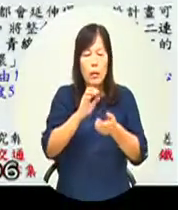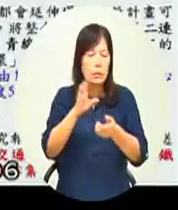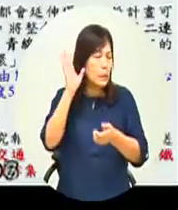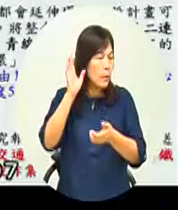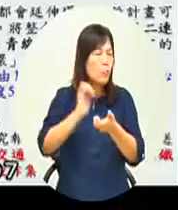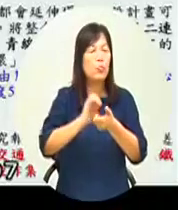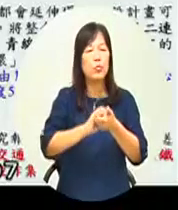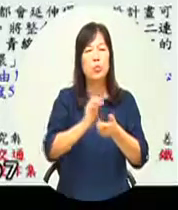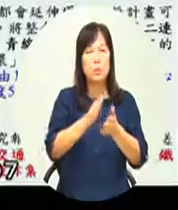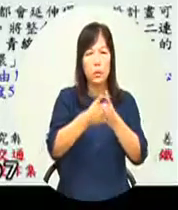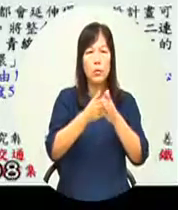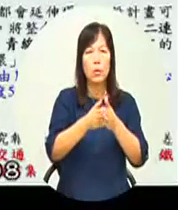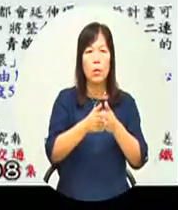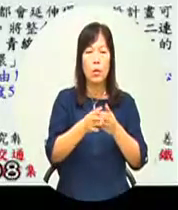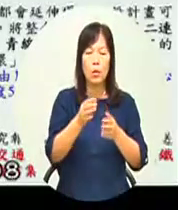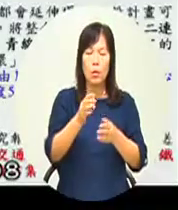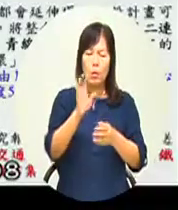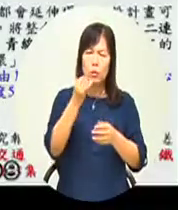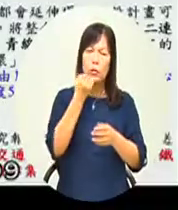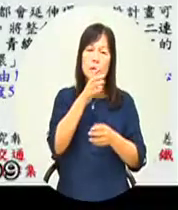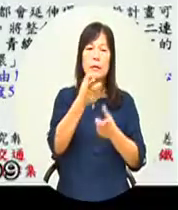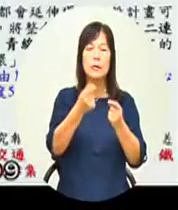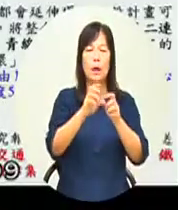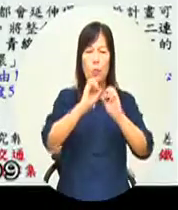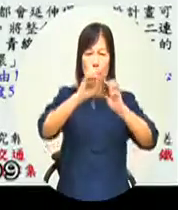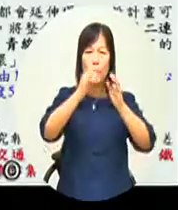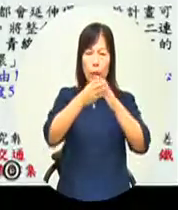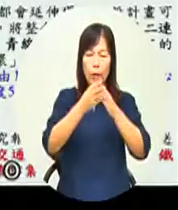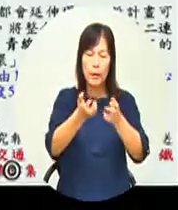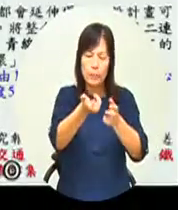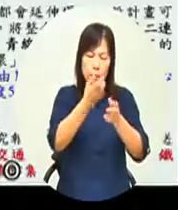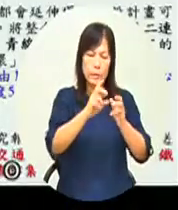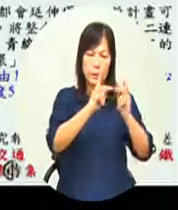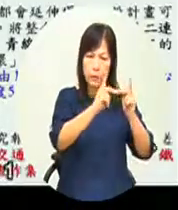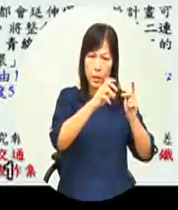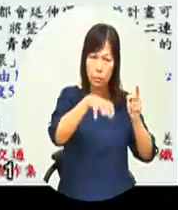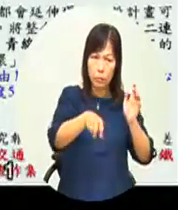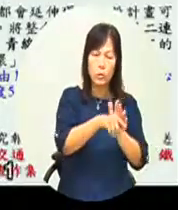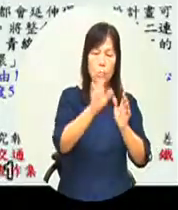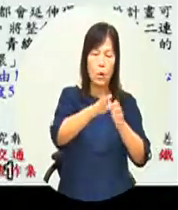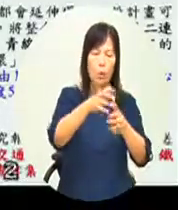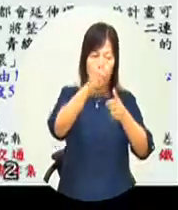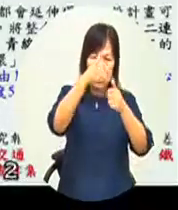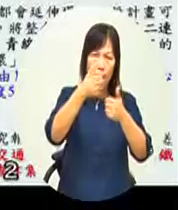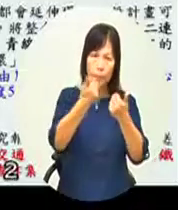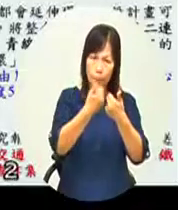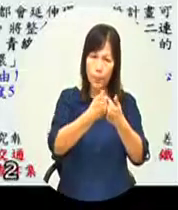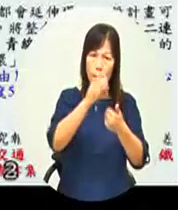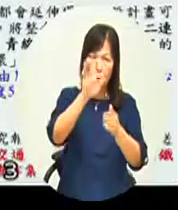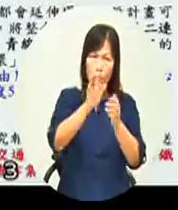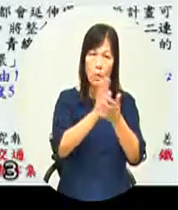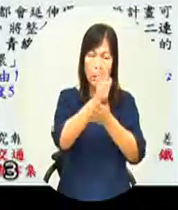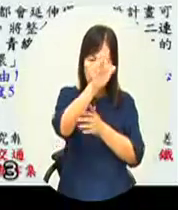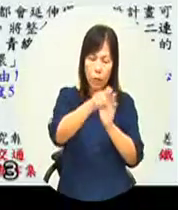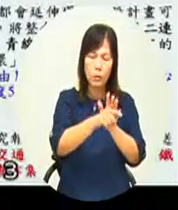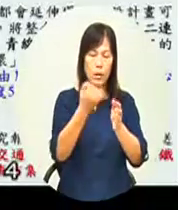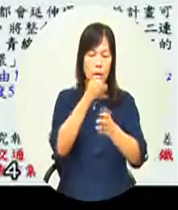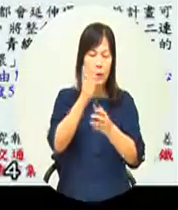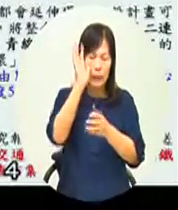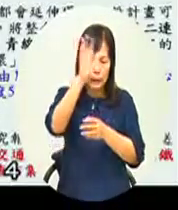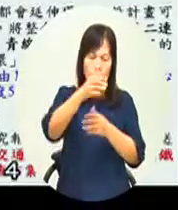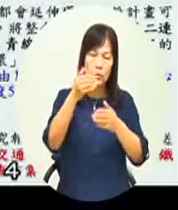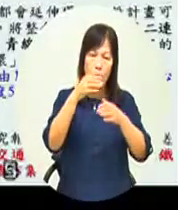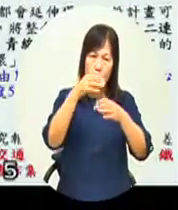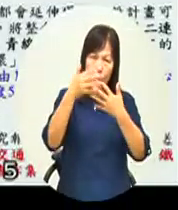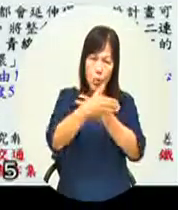继续喊的。前阵子我们也有跟捷运局跟交通局有开一个公听会，就是后续的这一些大众运输的服